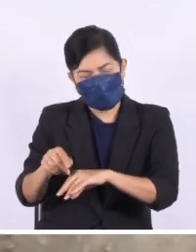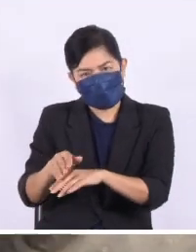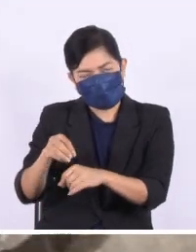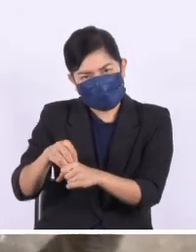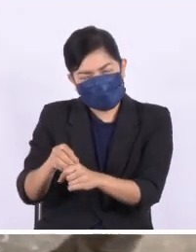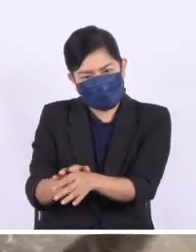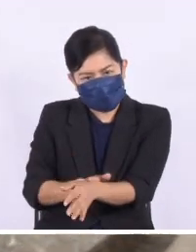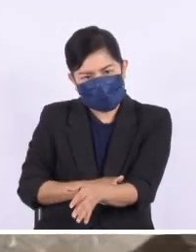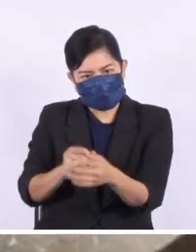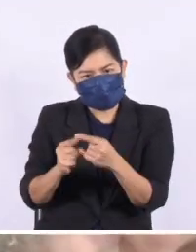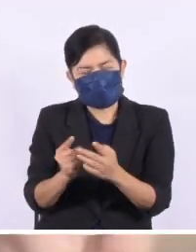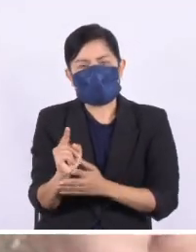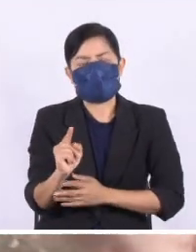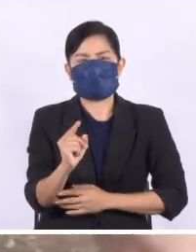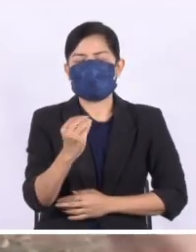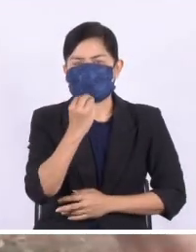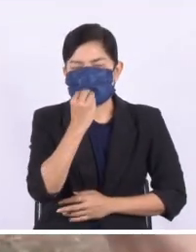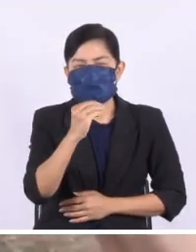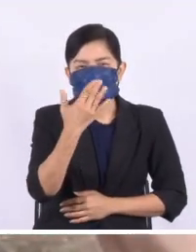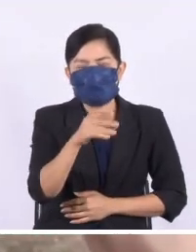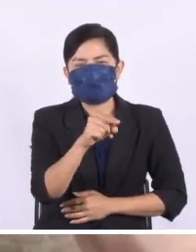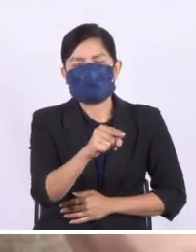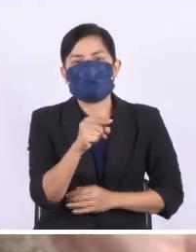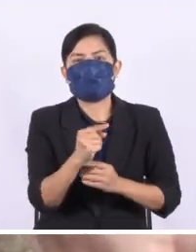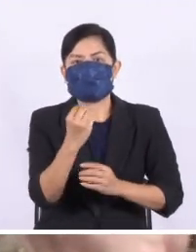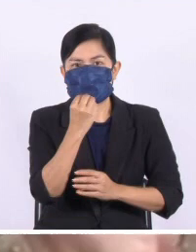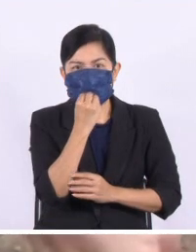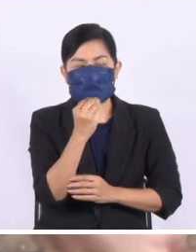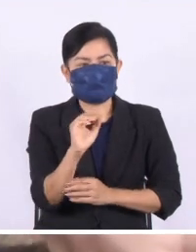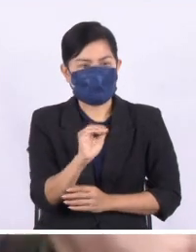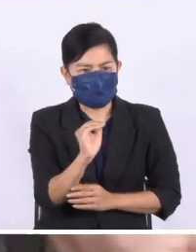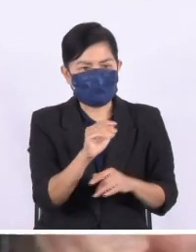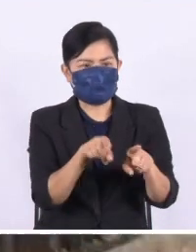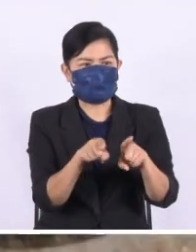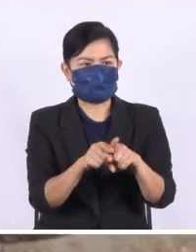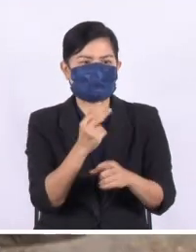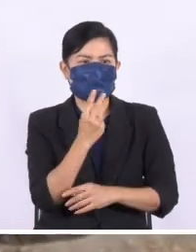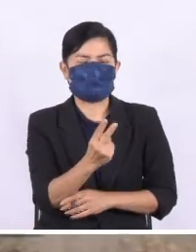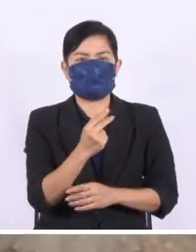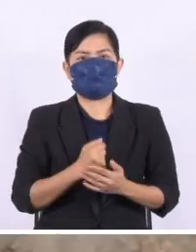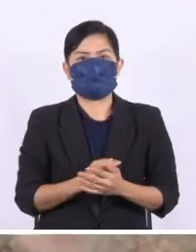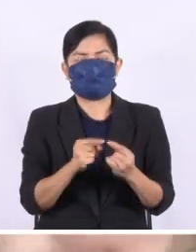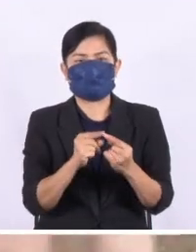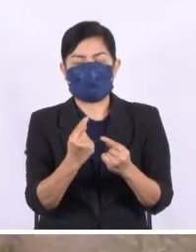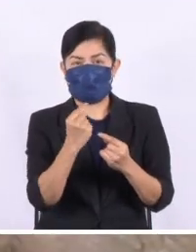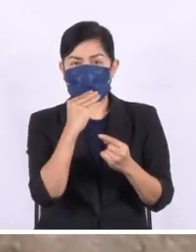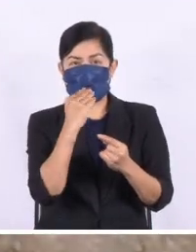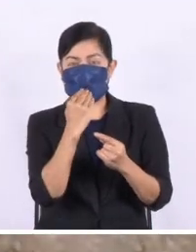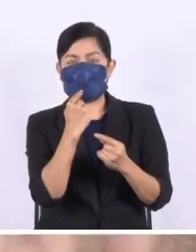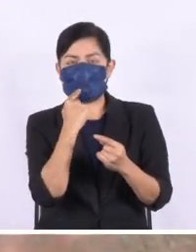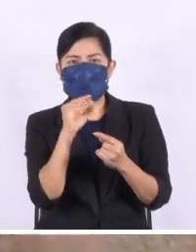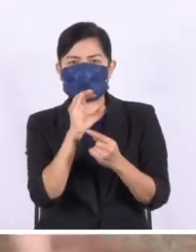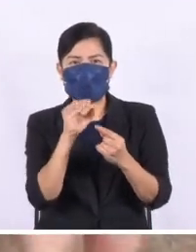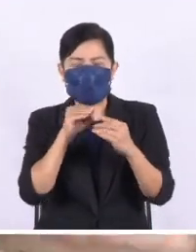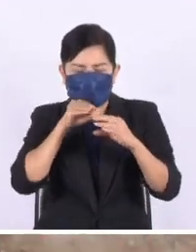ก็เลยหาอาหารใส่ท้องมันอุ่นของก่อนว่าอย่างนั้นถ้าผ่าดูยากแล้วก็ต้องดูภาพที่เนี่ยเขายอดมาเลยนะก็เลยหมูกิน